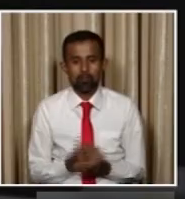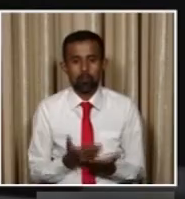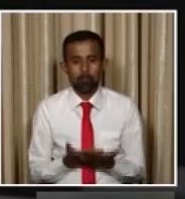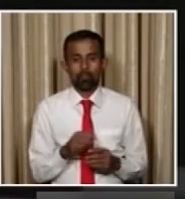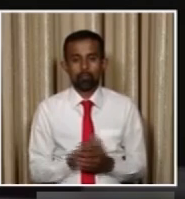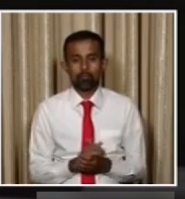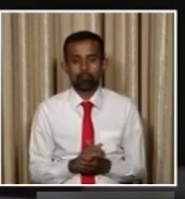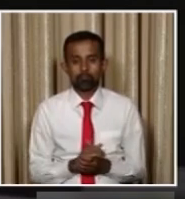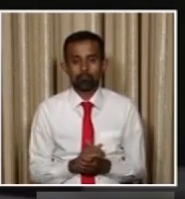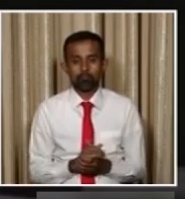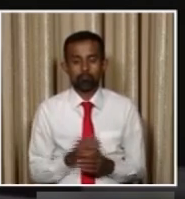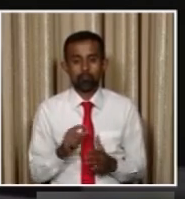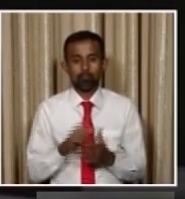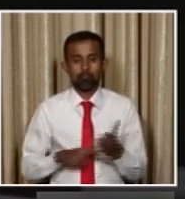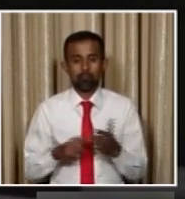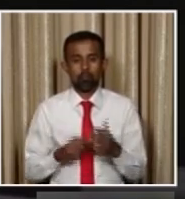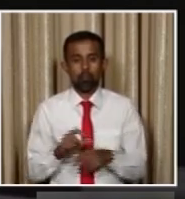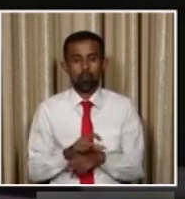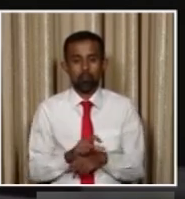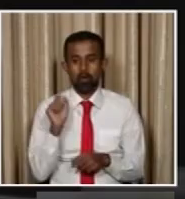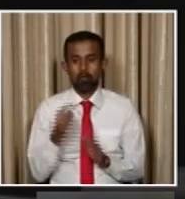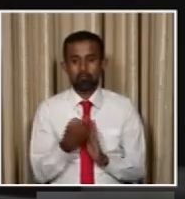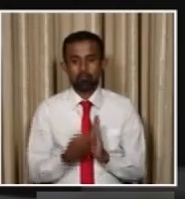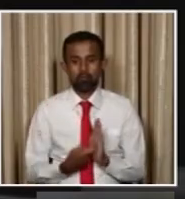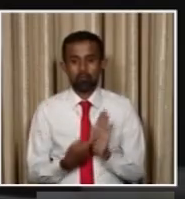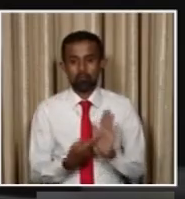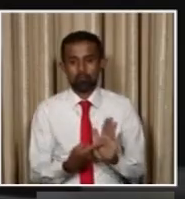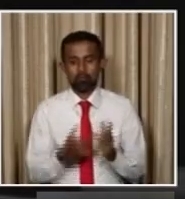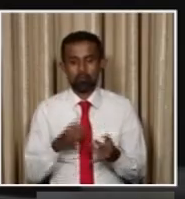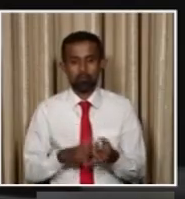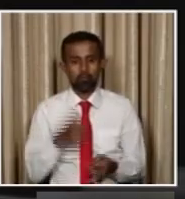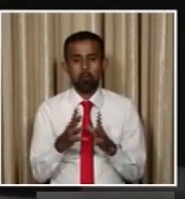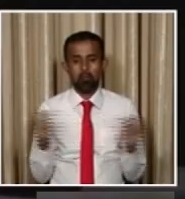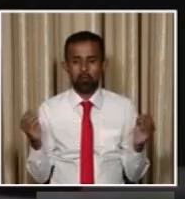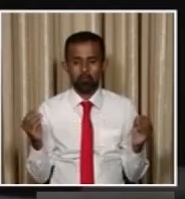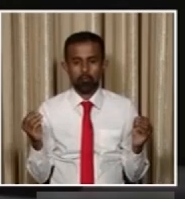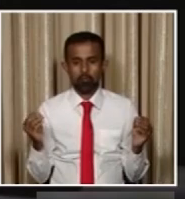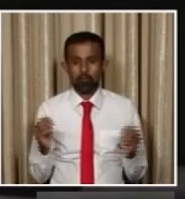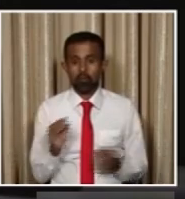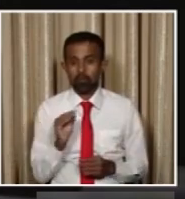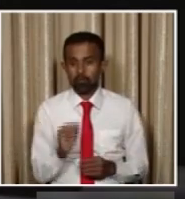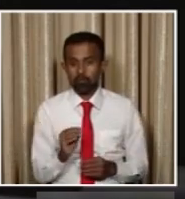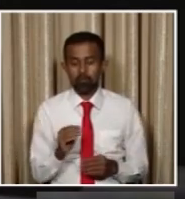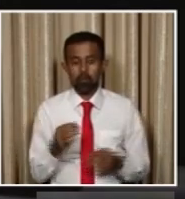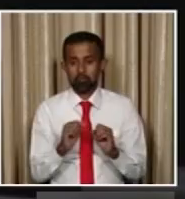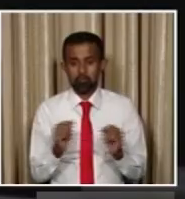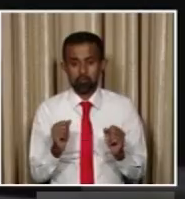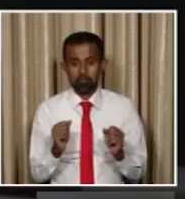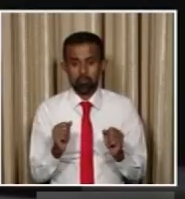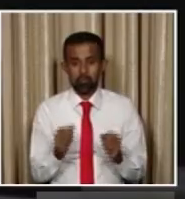සභාගත කරනවා. මැතිවරණ කොමසාරිස්ත නම නිර්දේශ කරේ සමග ජන බලවේගයමයි. හැබැයි ඒ පළහිලව්ව